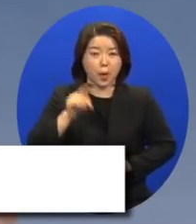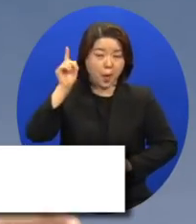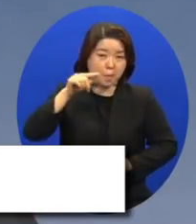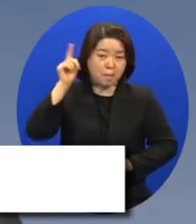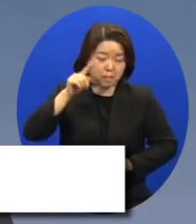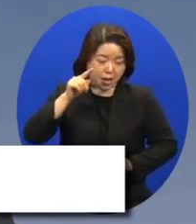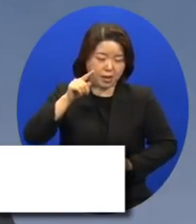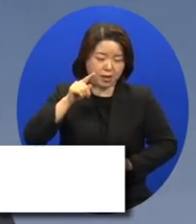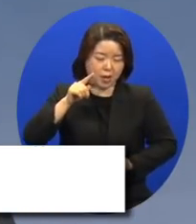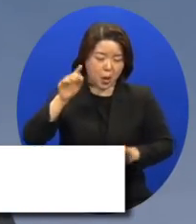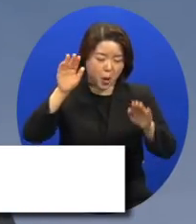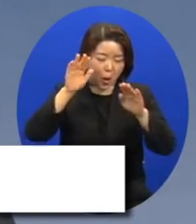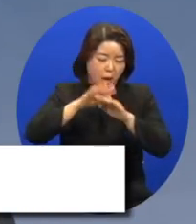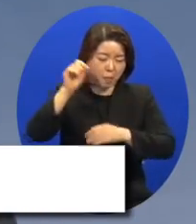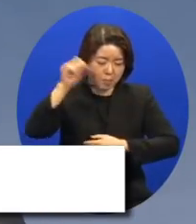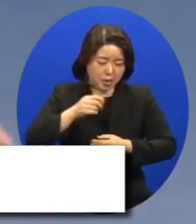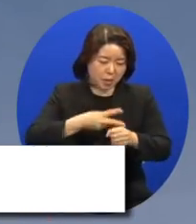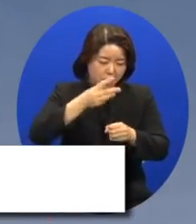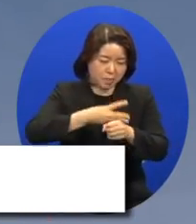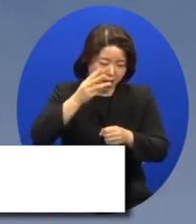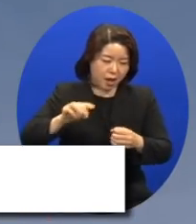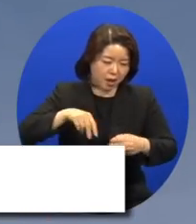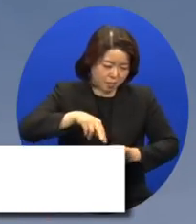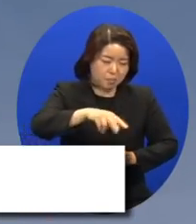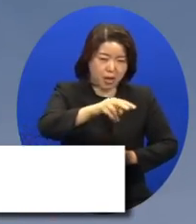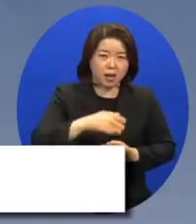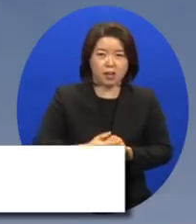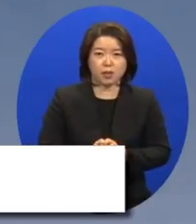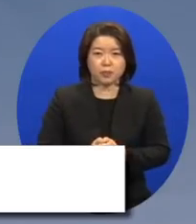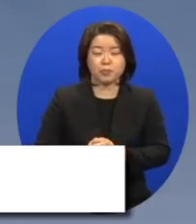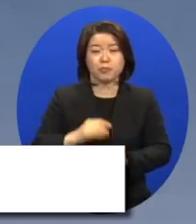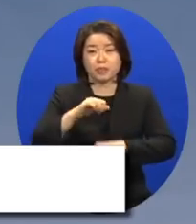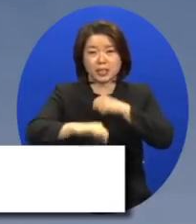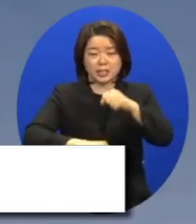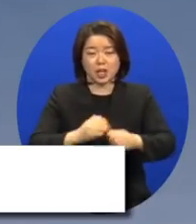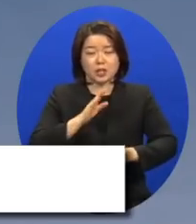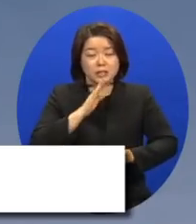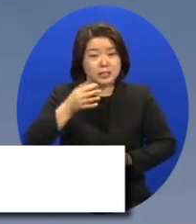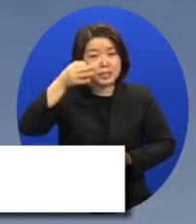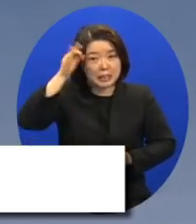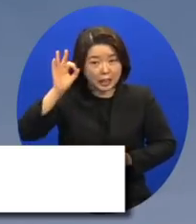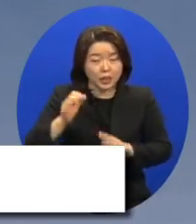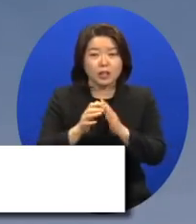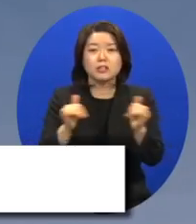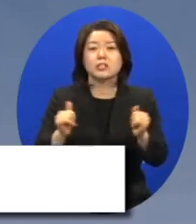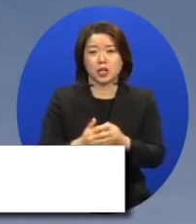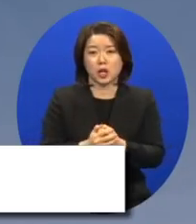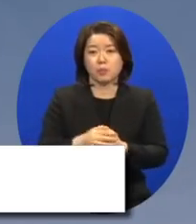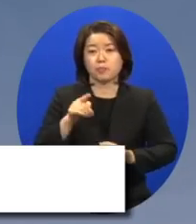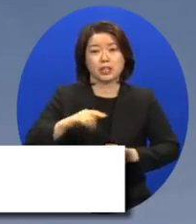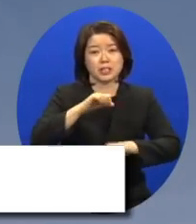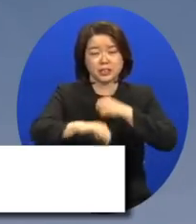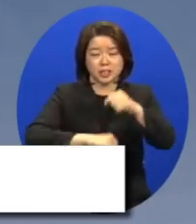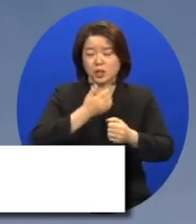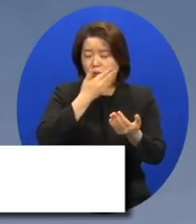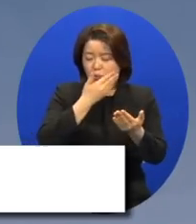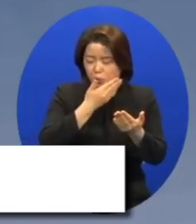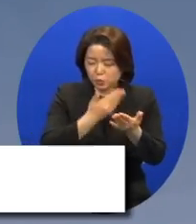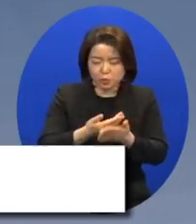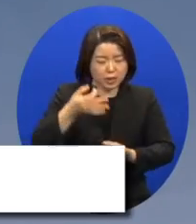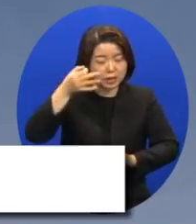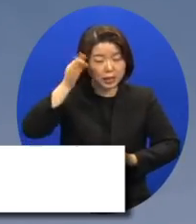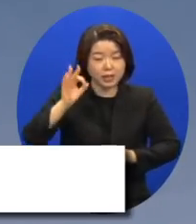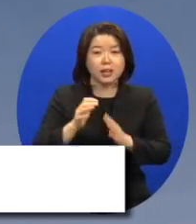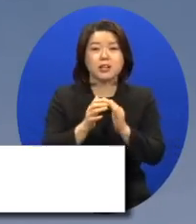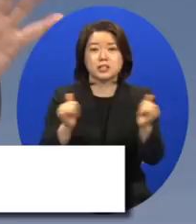그렇게 걸으신 다는 겁니다 자유를 진짜 깨달은 사람 그 자유의 소중함을 깨달은